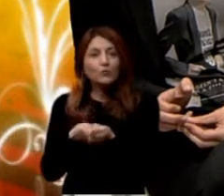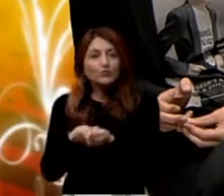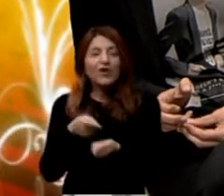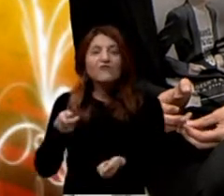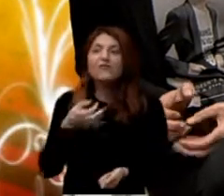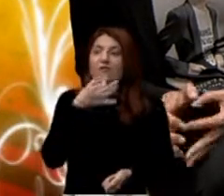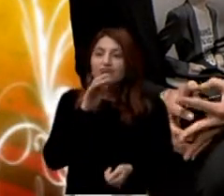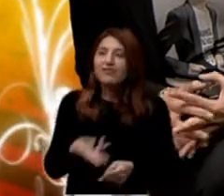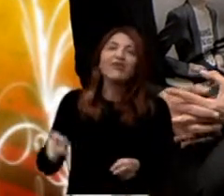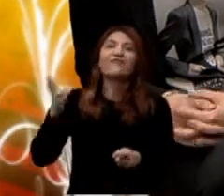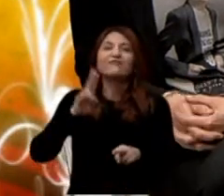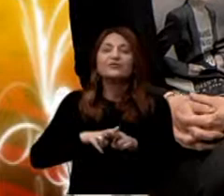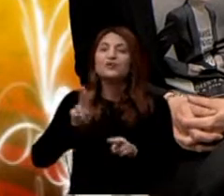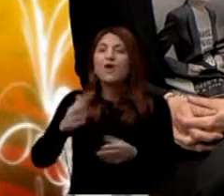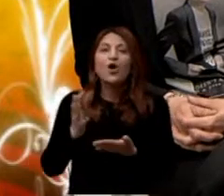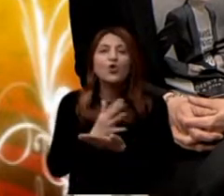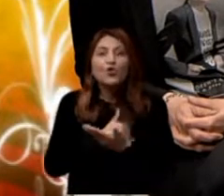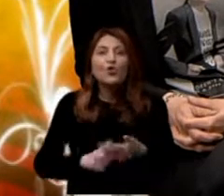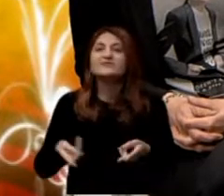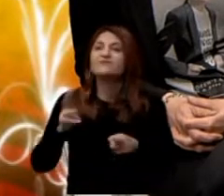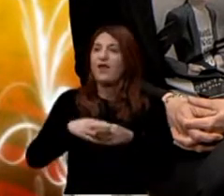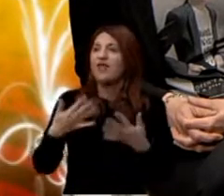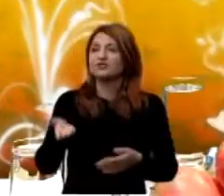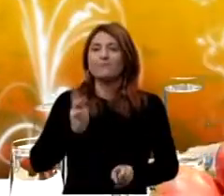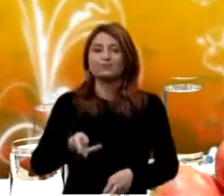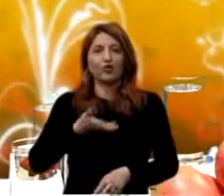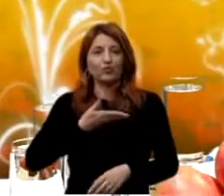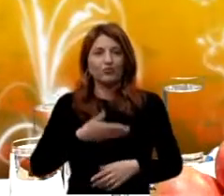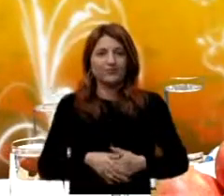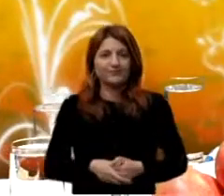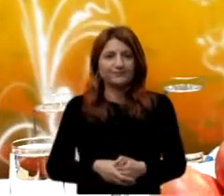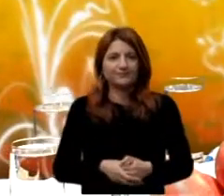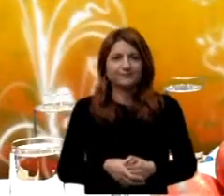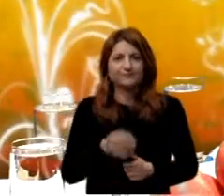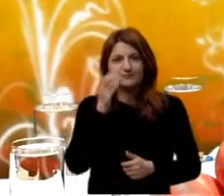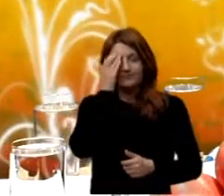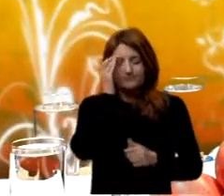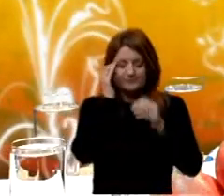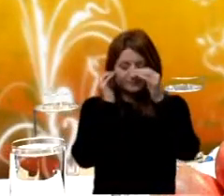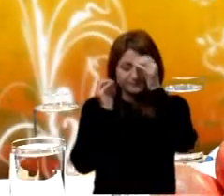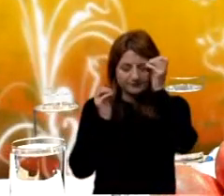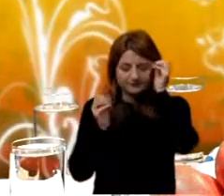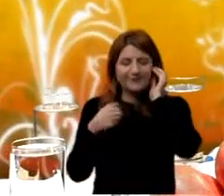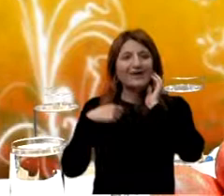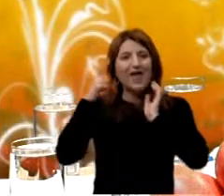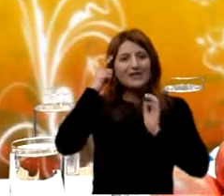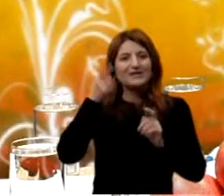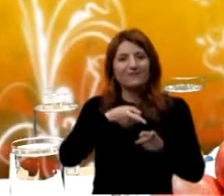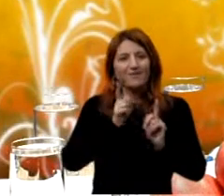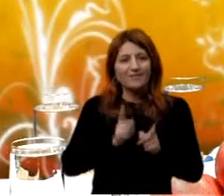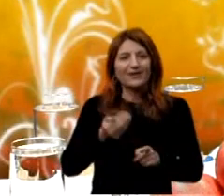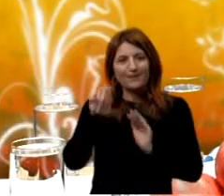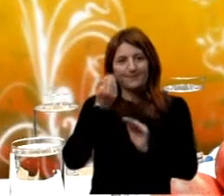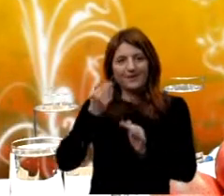kvalitetnija, učinkovitija, dostupnija. Ja ću vas zamoliti, s obzirom da znam da ćete morati izaći ranije nego što moja